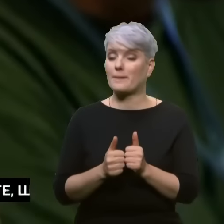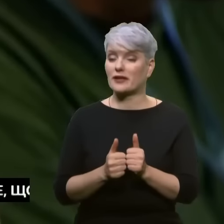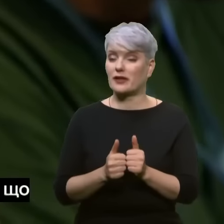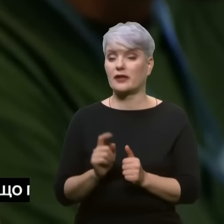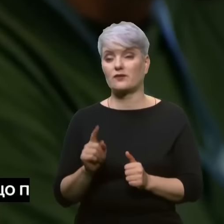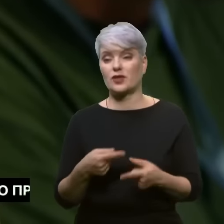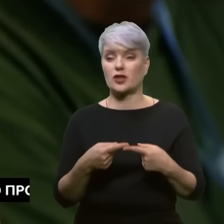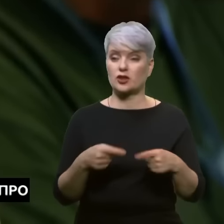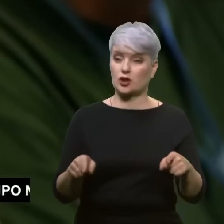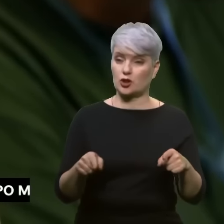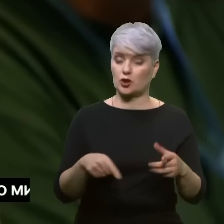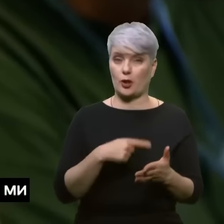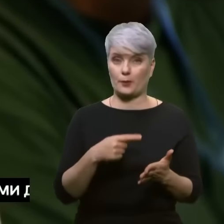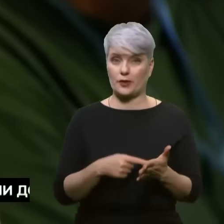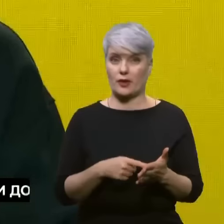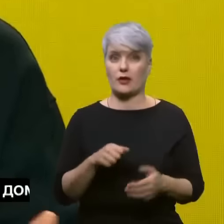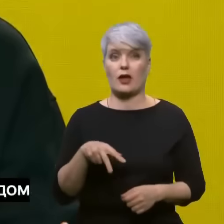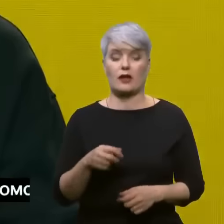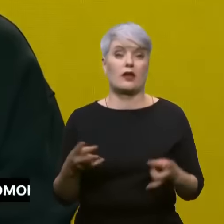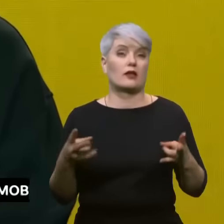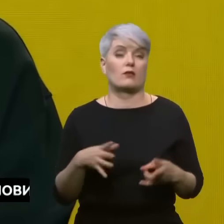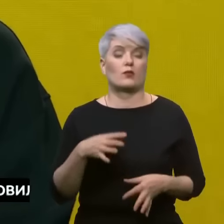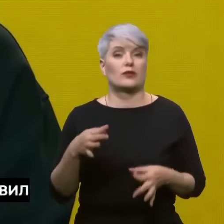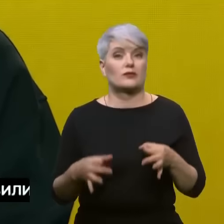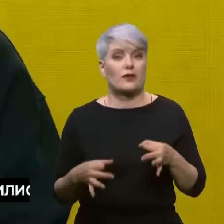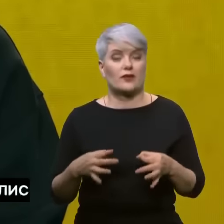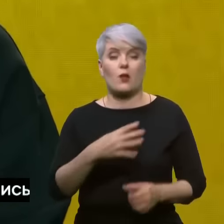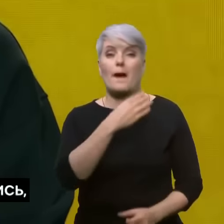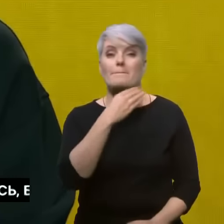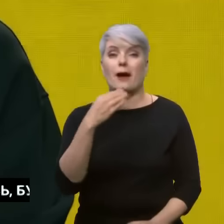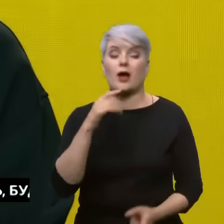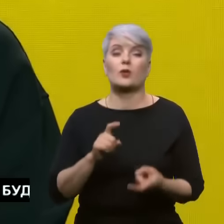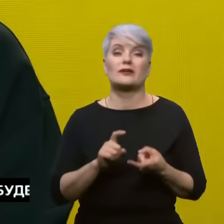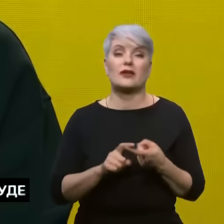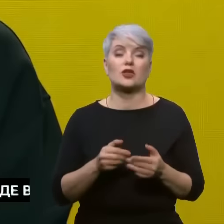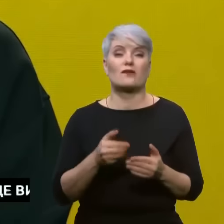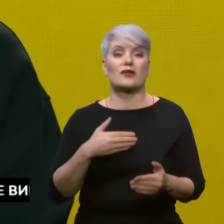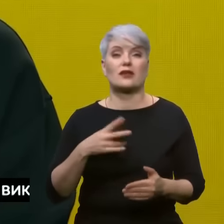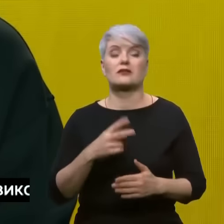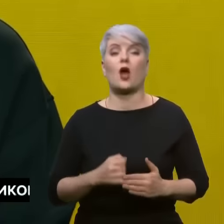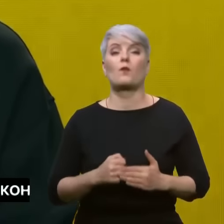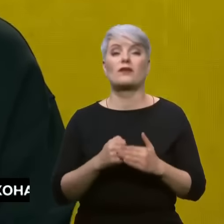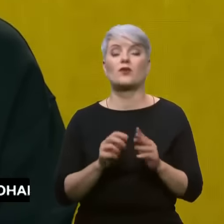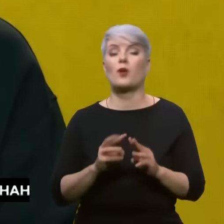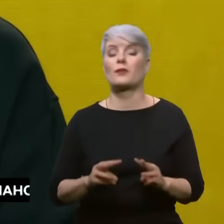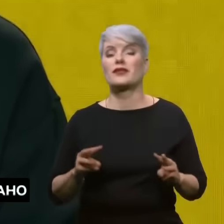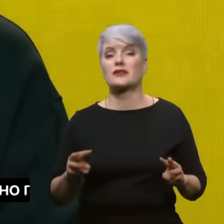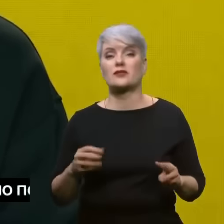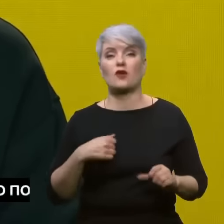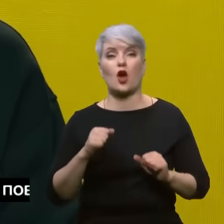тих чи інших питаннях, але треба бути справедливими. Багато залежить від нас, на платформі Міністерства оборони Генерального